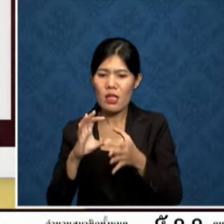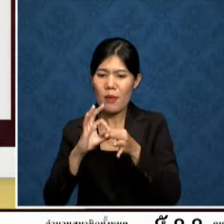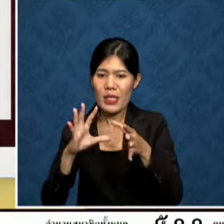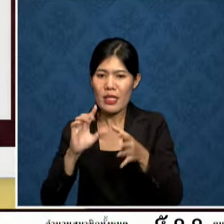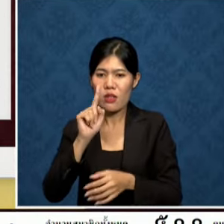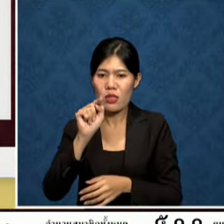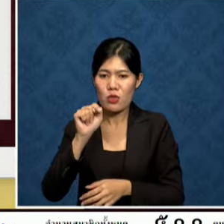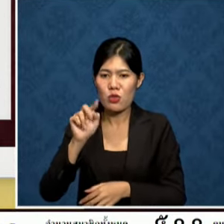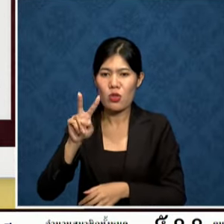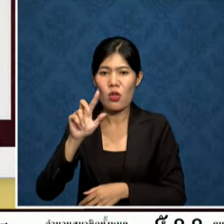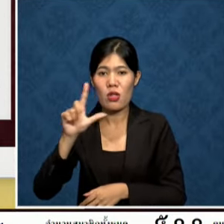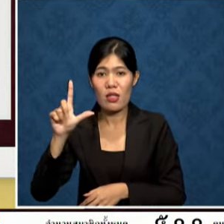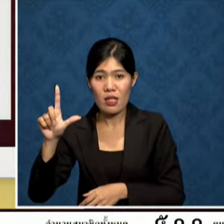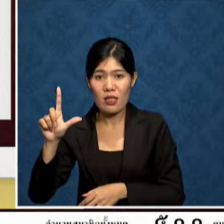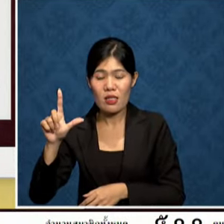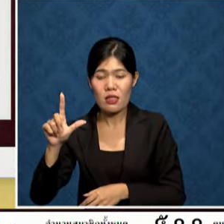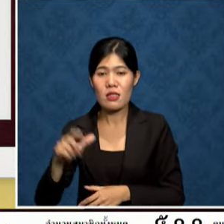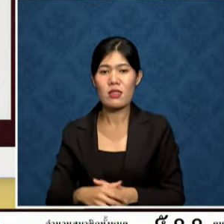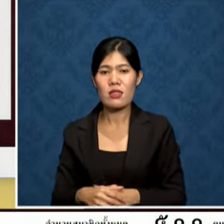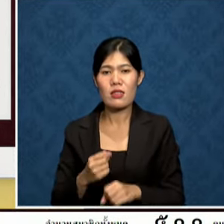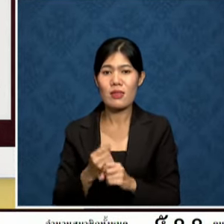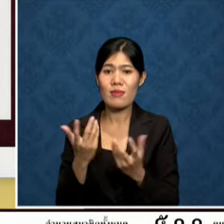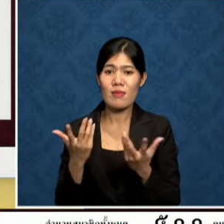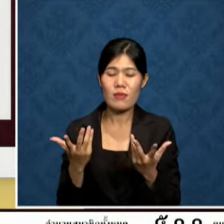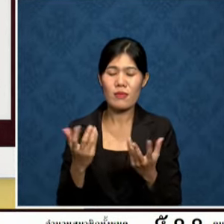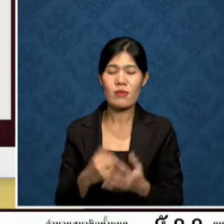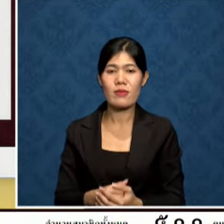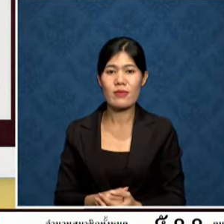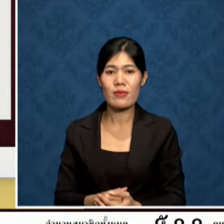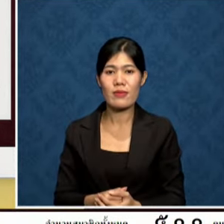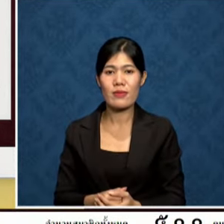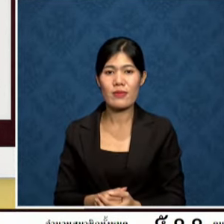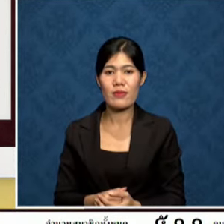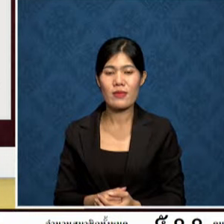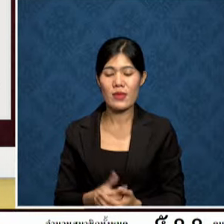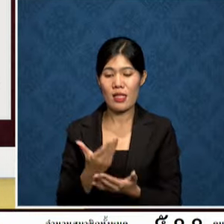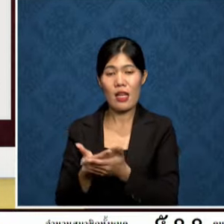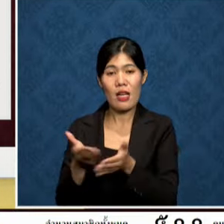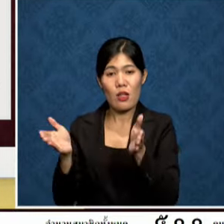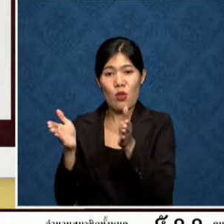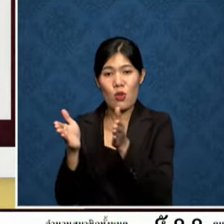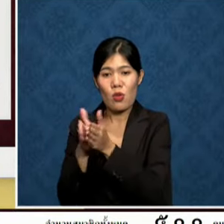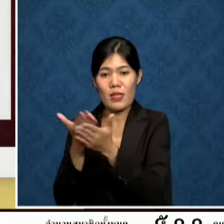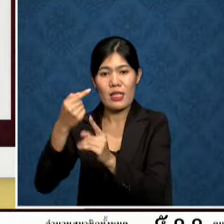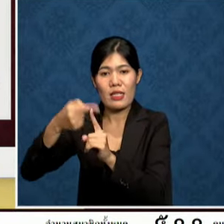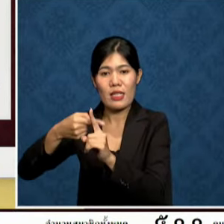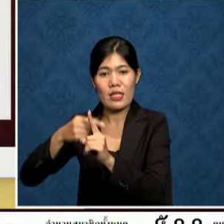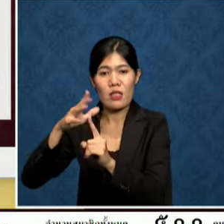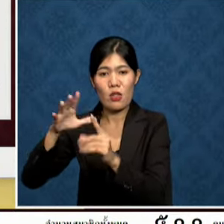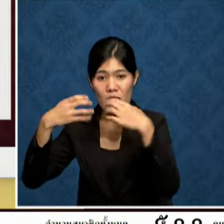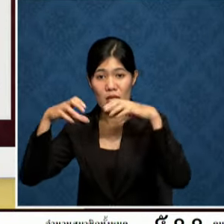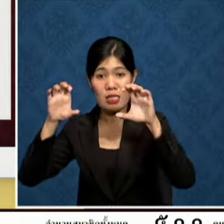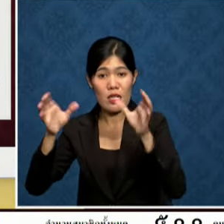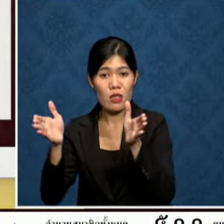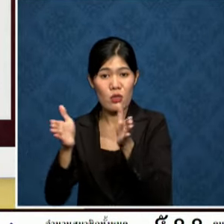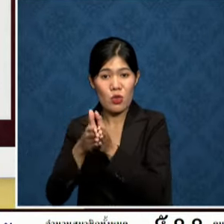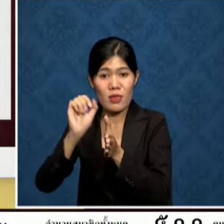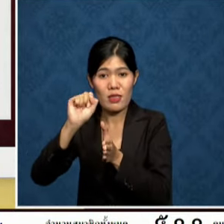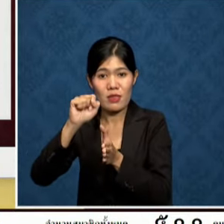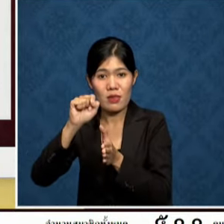1.2ล้านล้านได้ยังไงคะก็คือถ้าจะเรียกว่าเอิรวมเงินเดือนข้าราชการเข้าไปด้วยหรือเปล่าคะเพราะว่า 1ใน